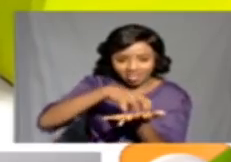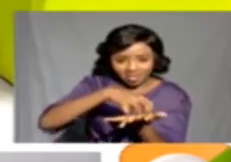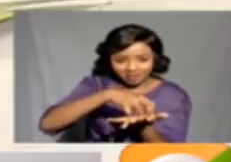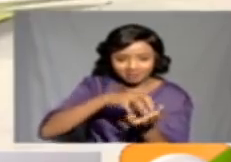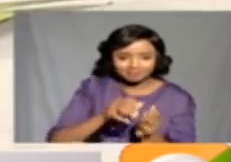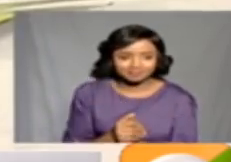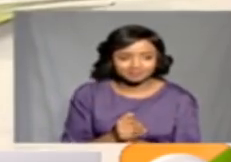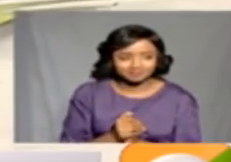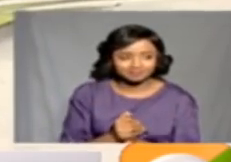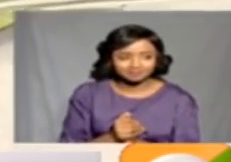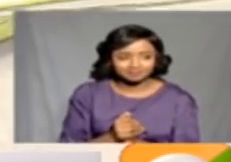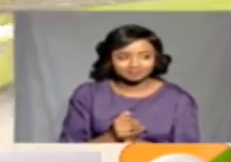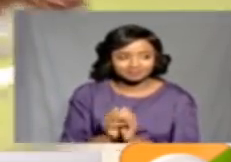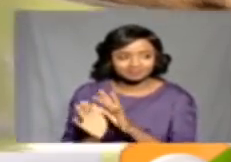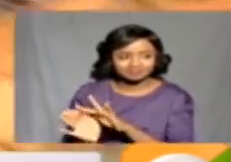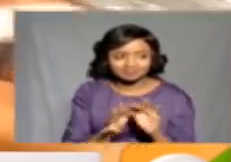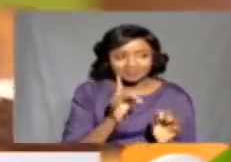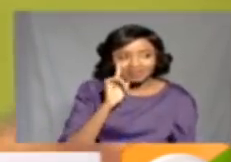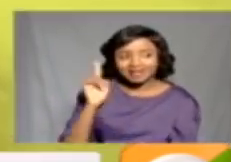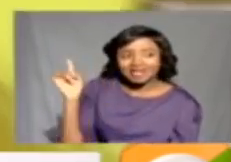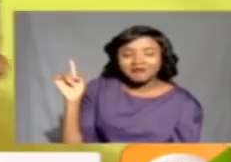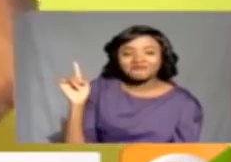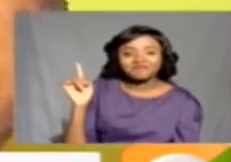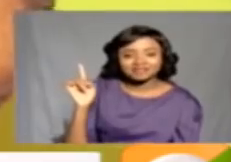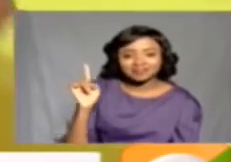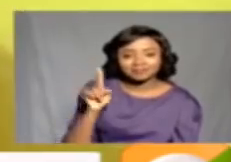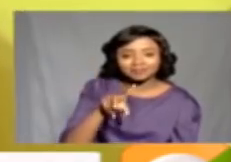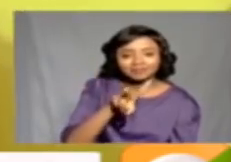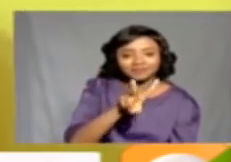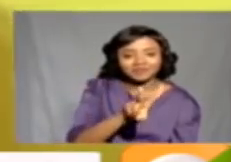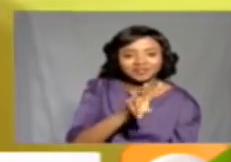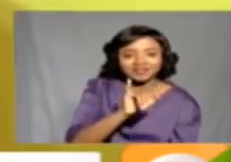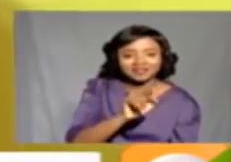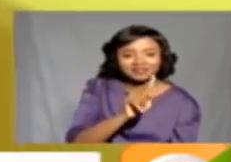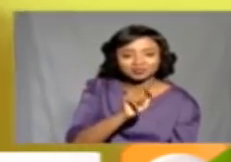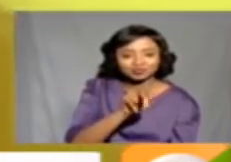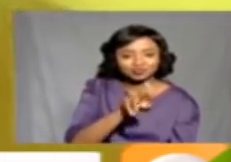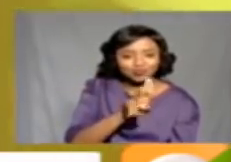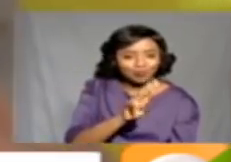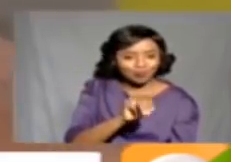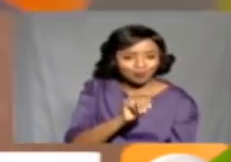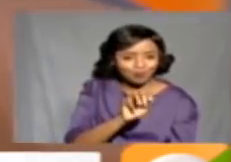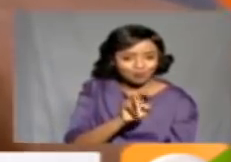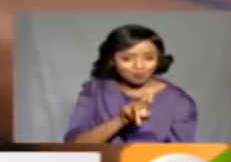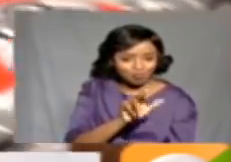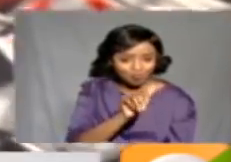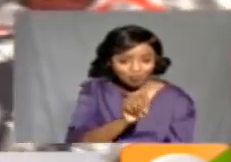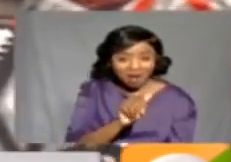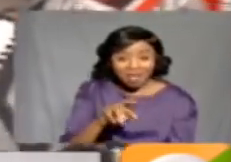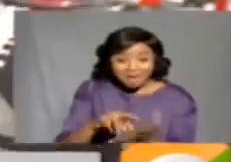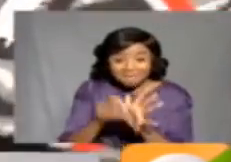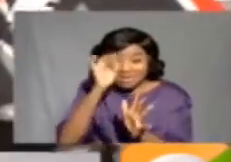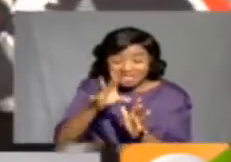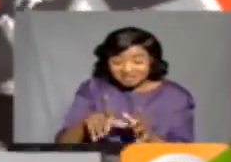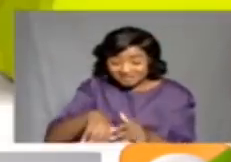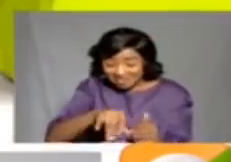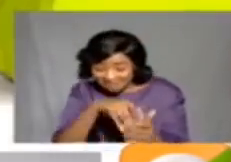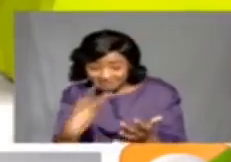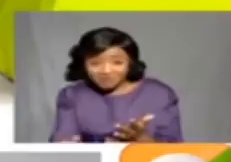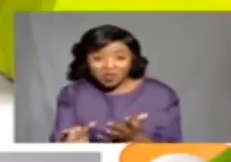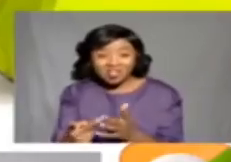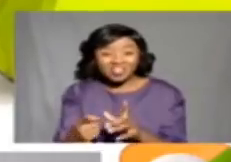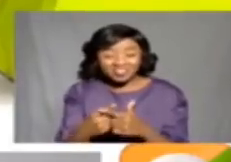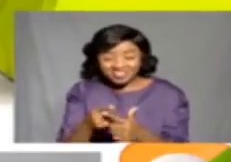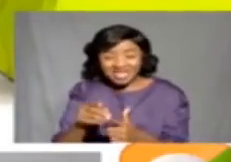Mimi hivi ndio vinaitwa vitumbua. Hiki ndio kitumbua? Kwa hivyo kikianguka chini kiingie mchanga ndio unasema